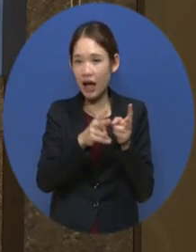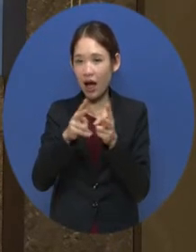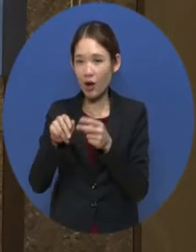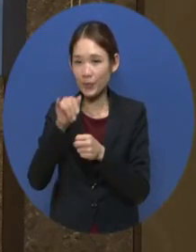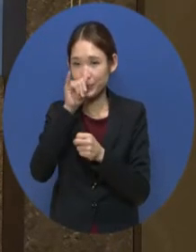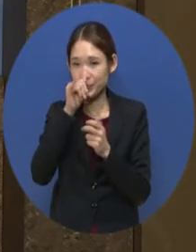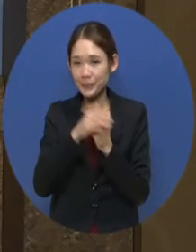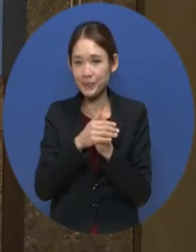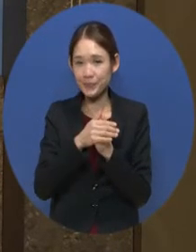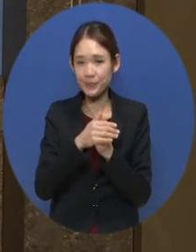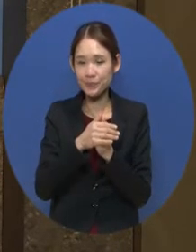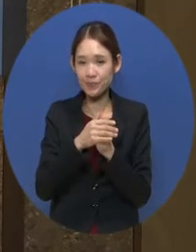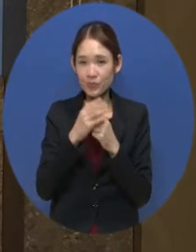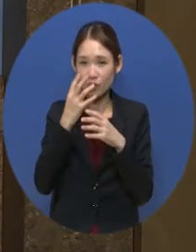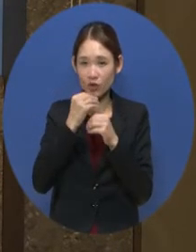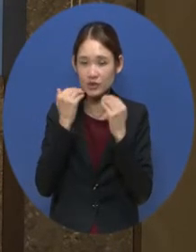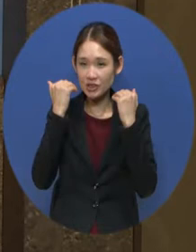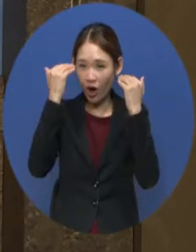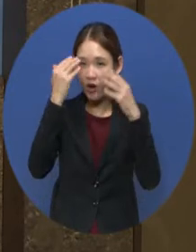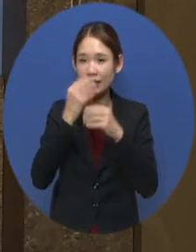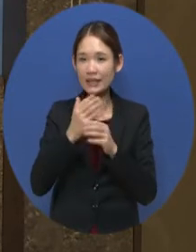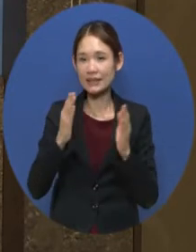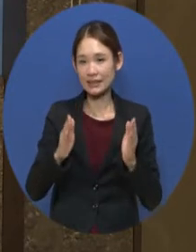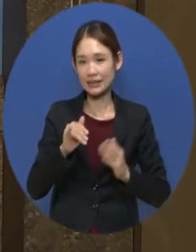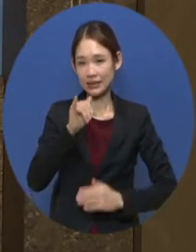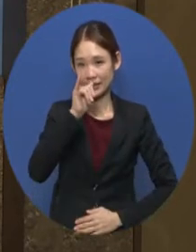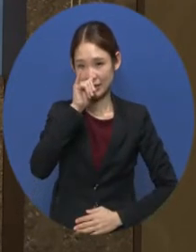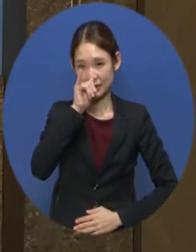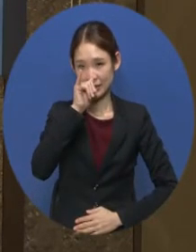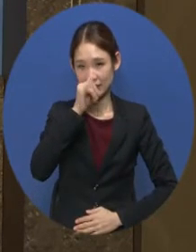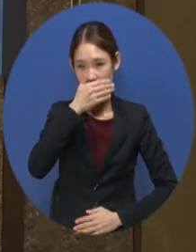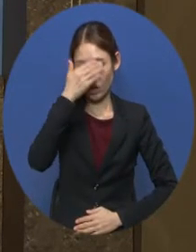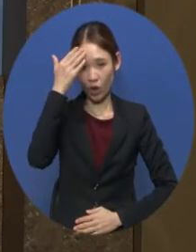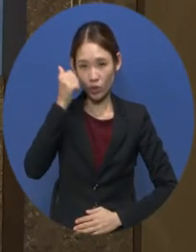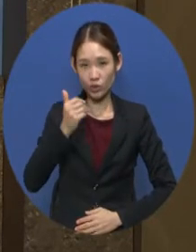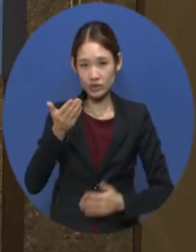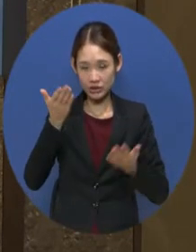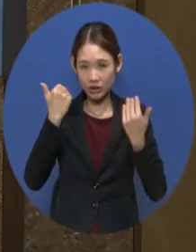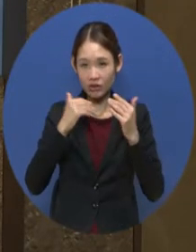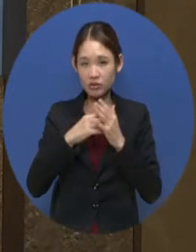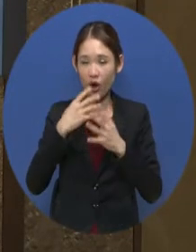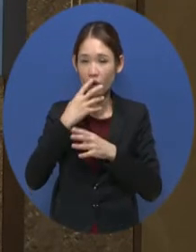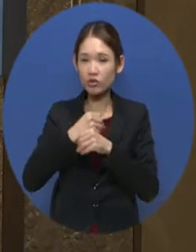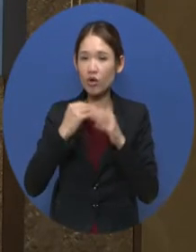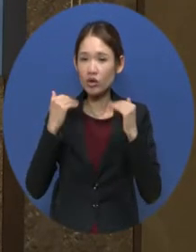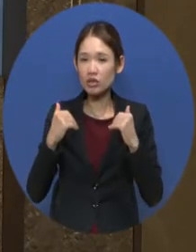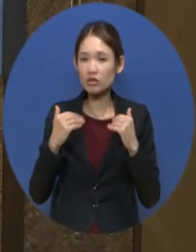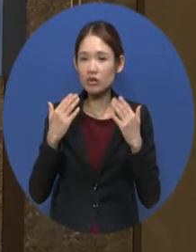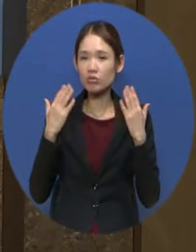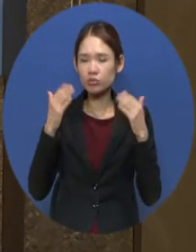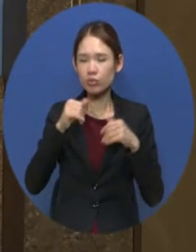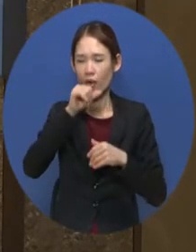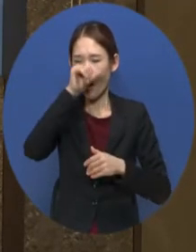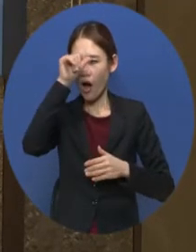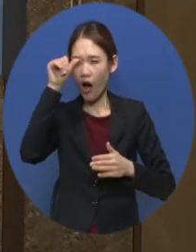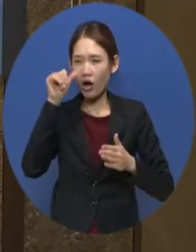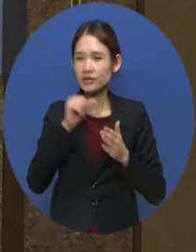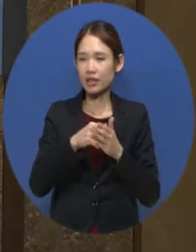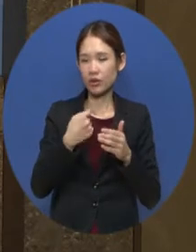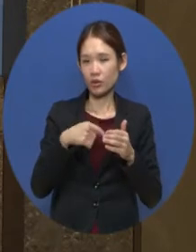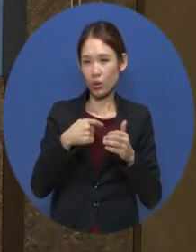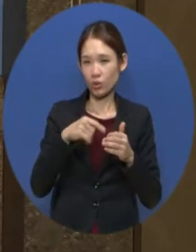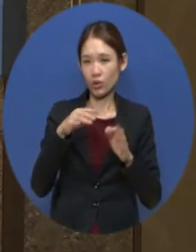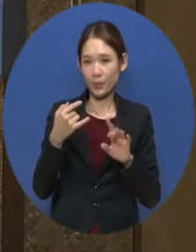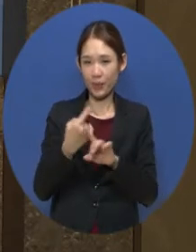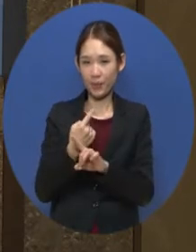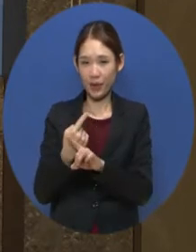있습니다. 그리고 또 이제 성인기가 있죠. 네네. 청소년기가 지나서 이제 성인기 같은 경우에는 평생교육의 일환으로 다양한 또